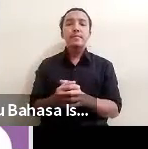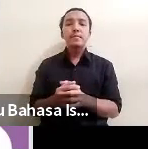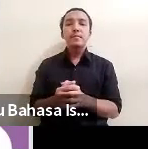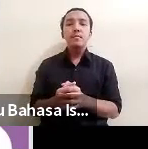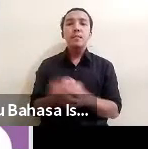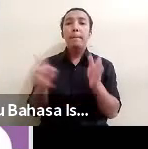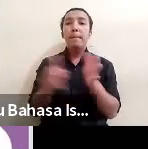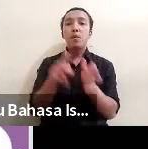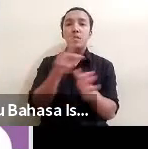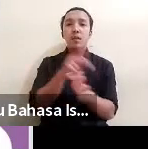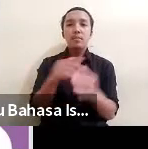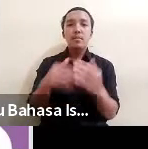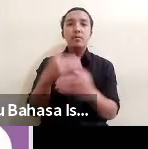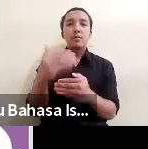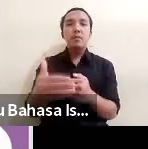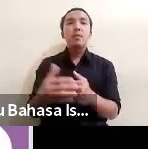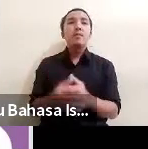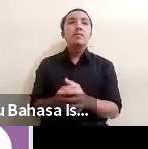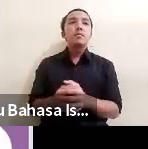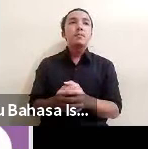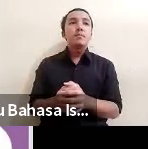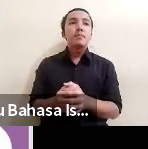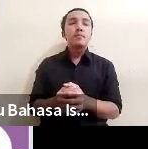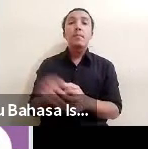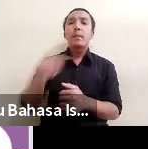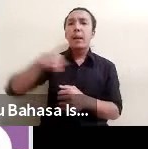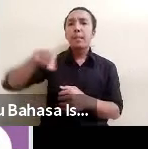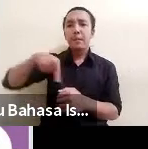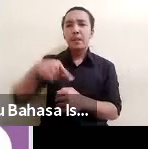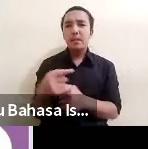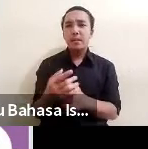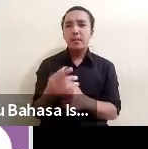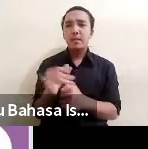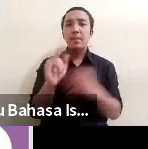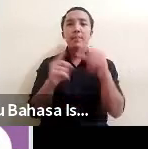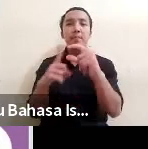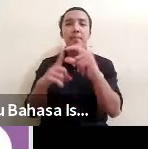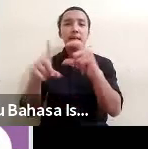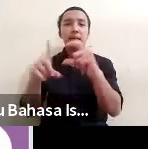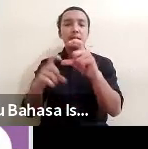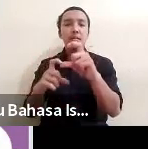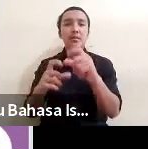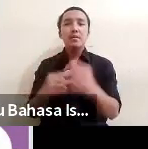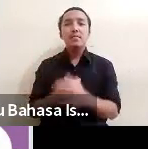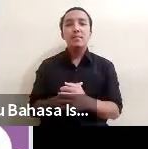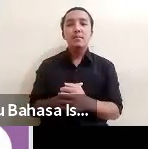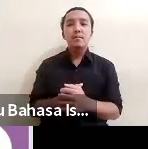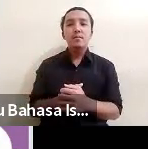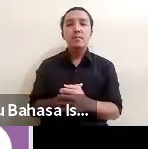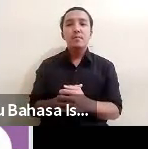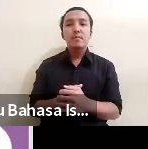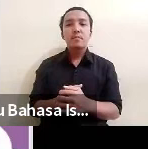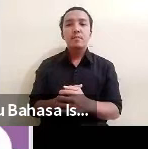program berikutnya kami dengan PPDIS kapan hari itu belum ada Pak, belum